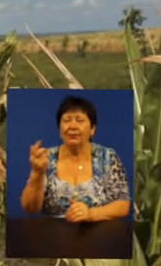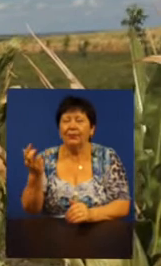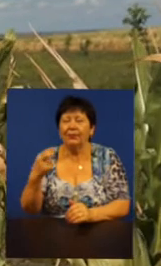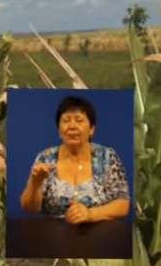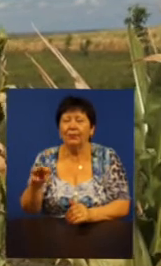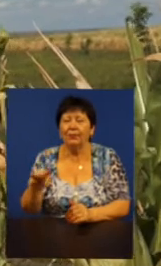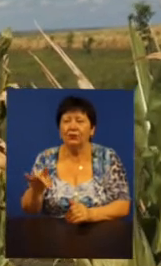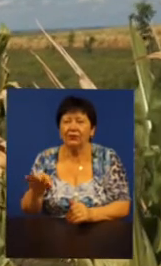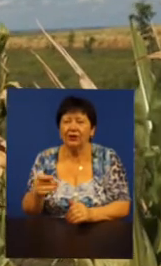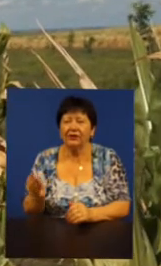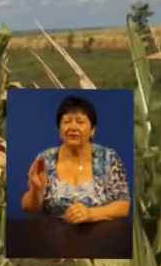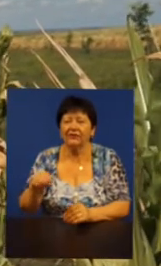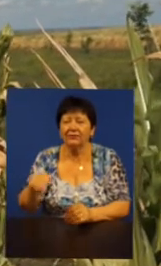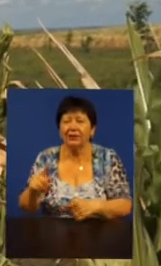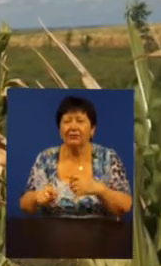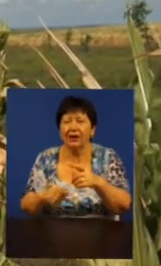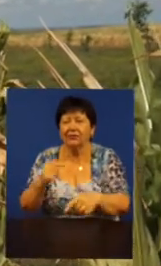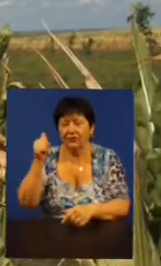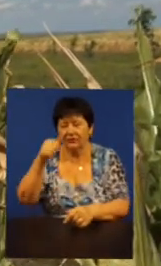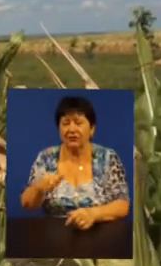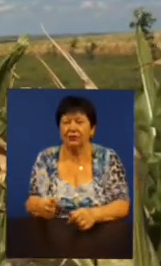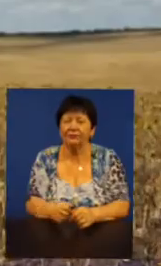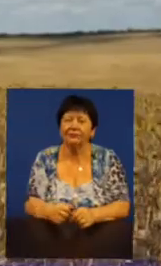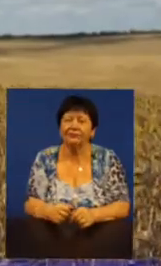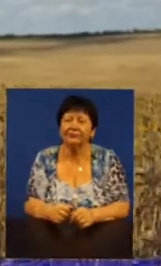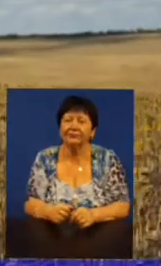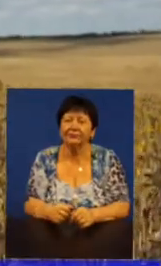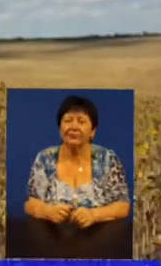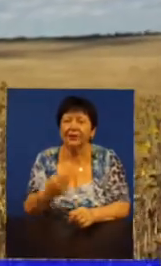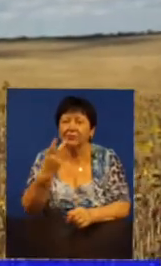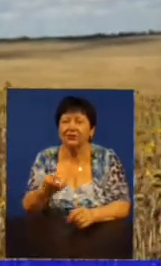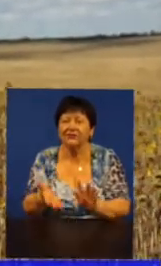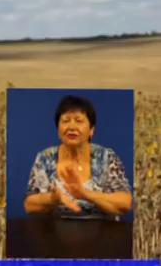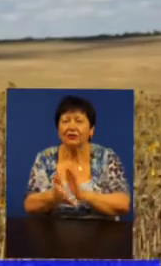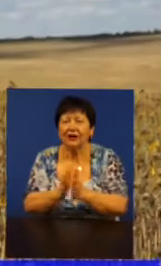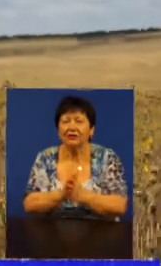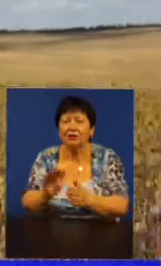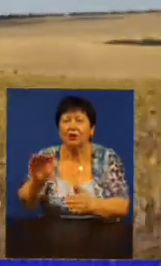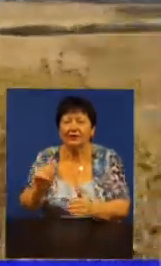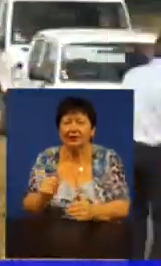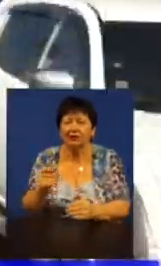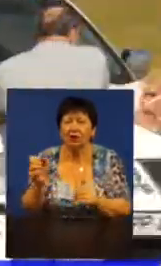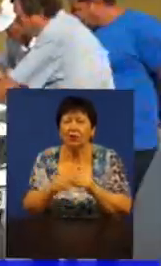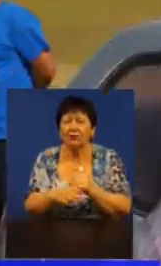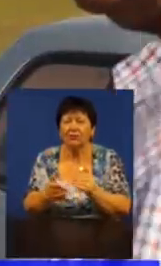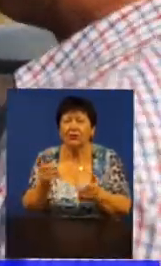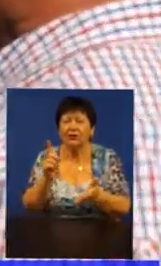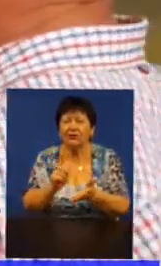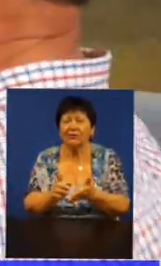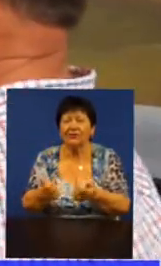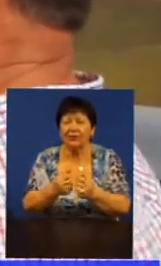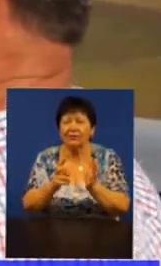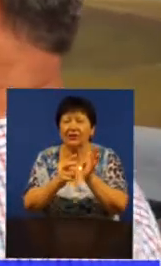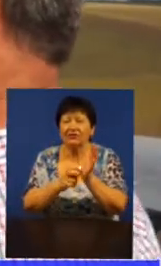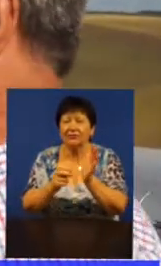mănăm pentru roada anului viitor. Potrivit contractului cu arendașii, ultimii urmau să primească câte